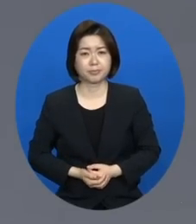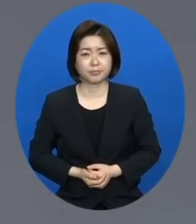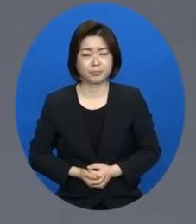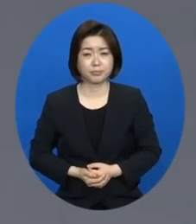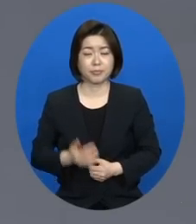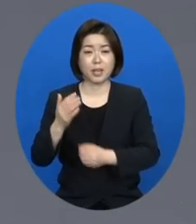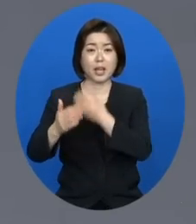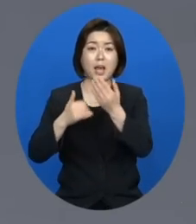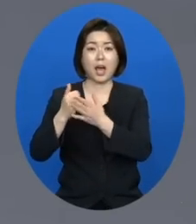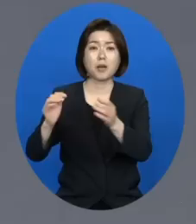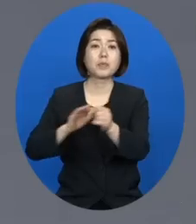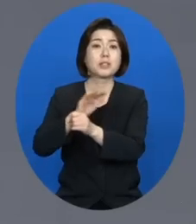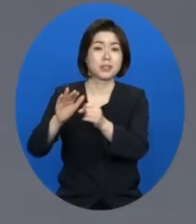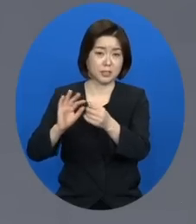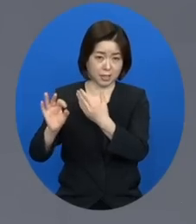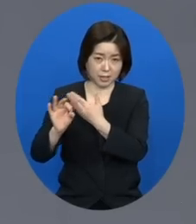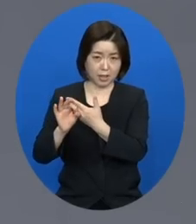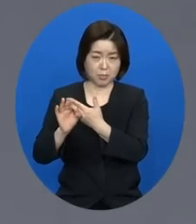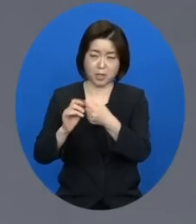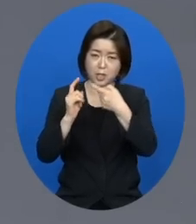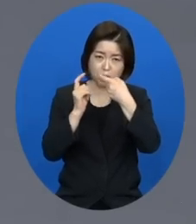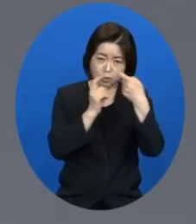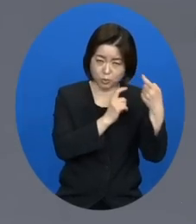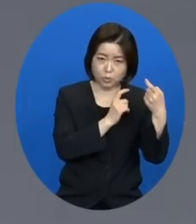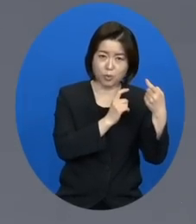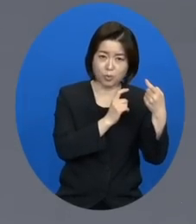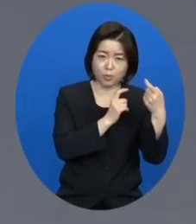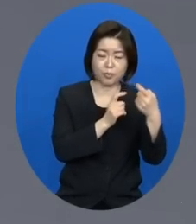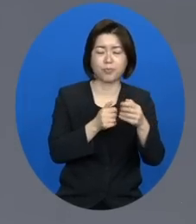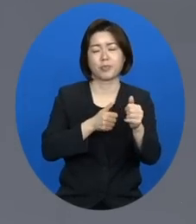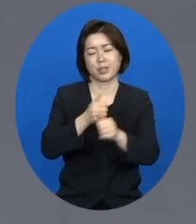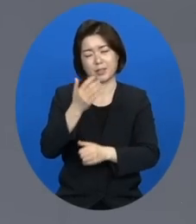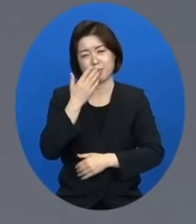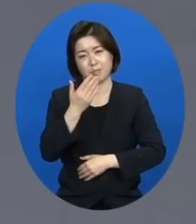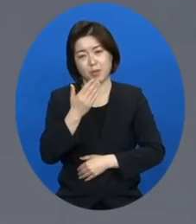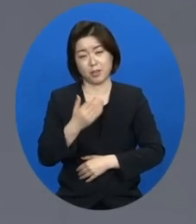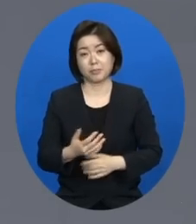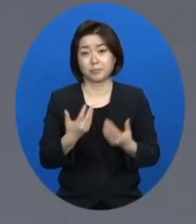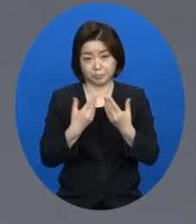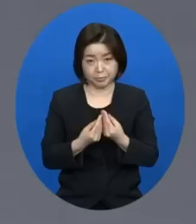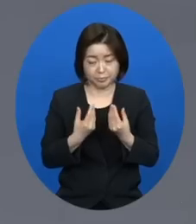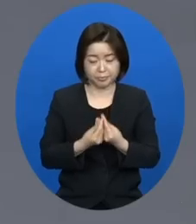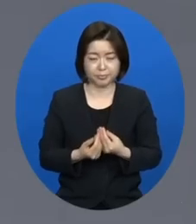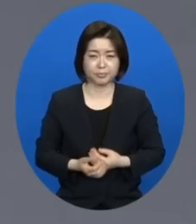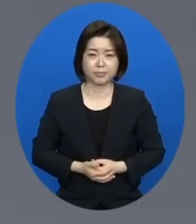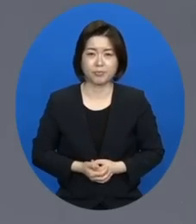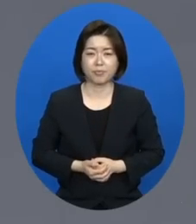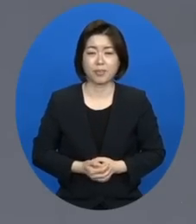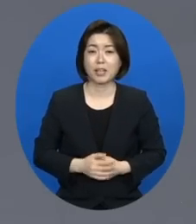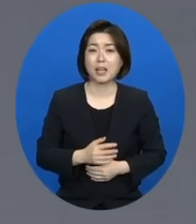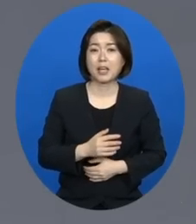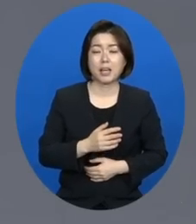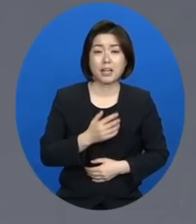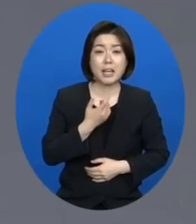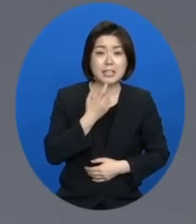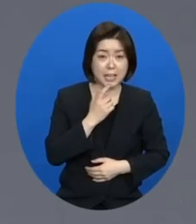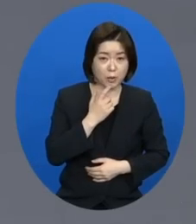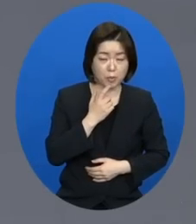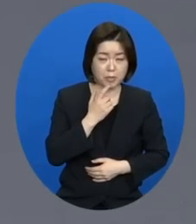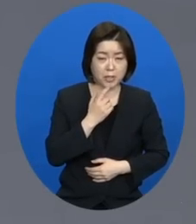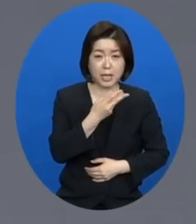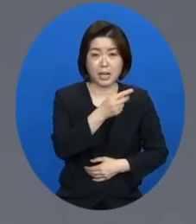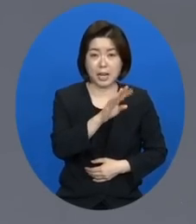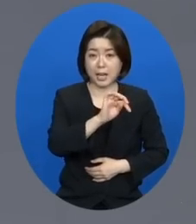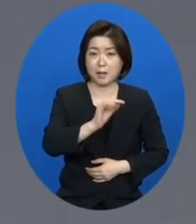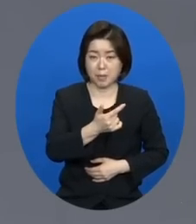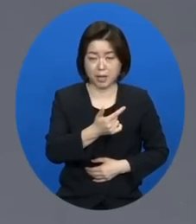여러분, 하나님을 사랑하면요 유혹을 이겨냅니다. 예를 제가 들어볼게요. 야곱이 라반 삼촌 댁에